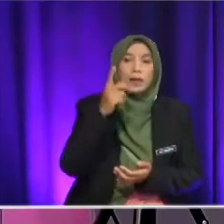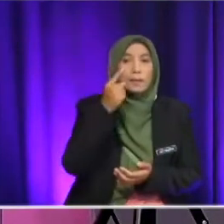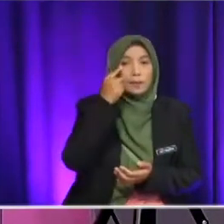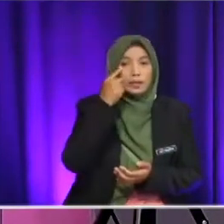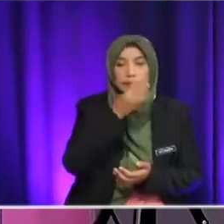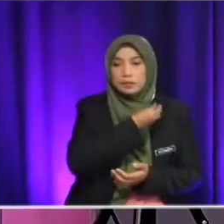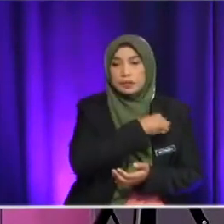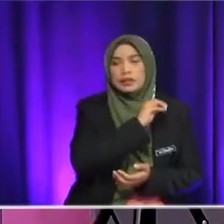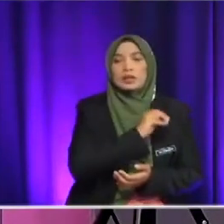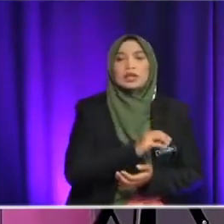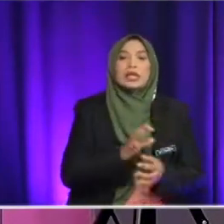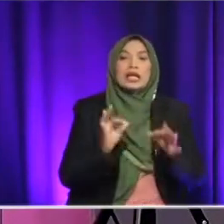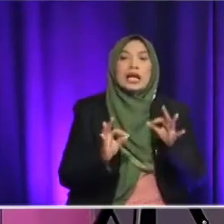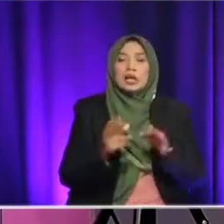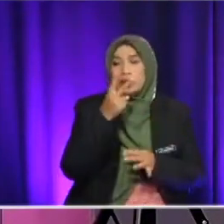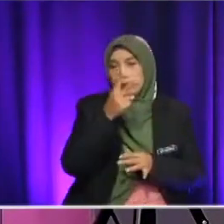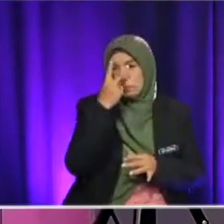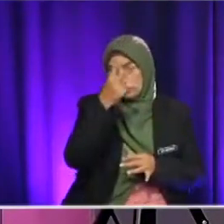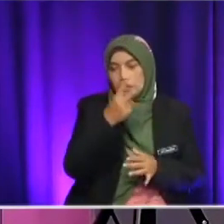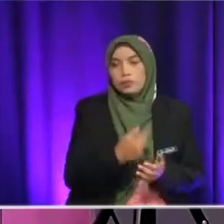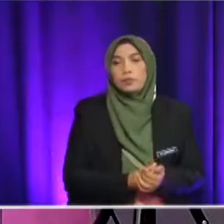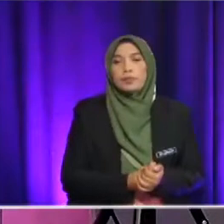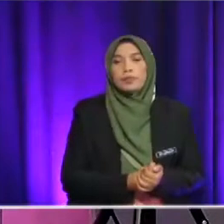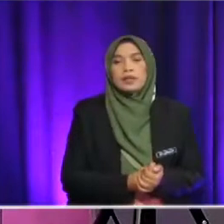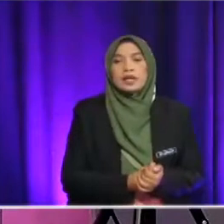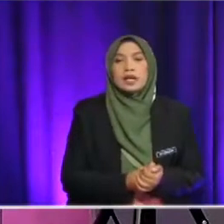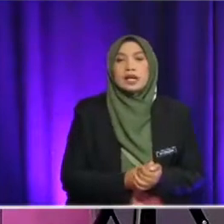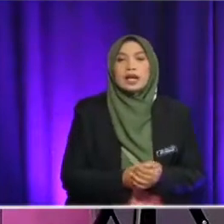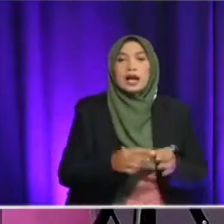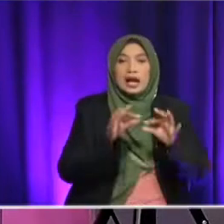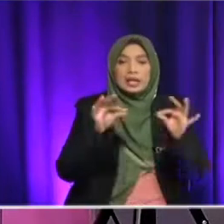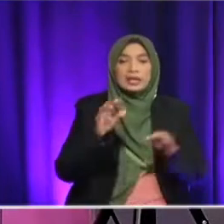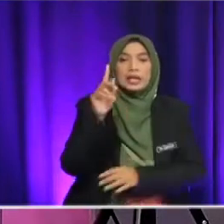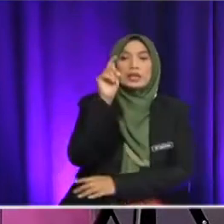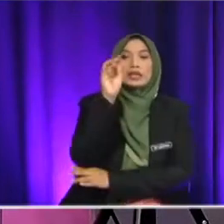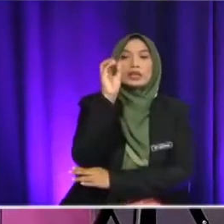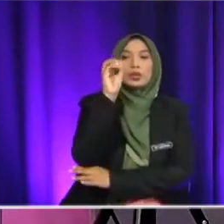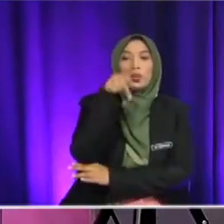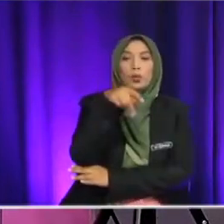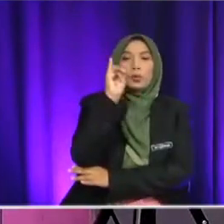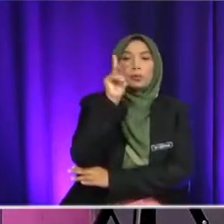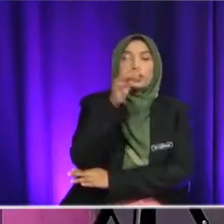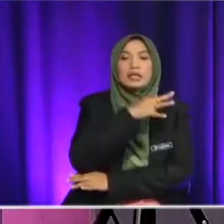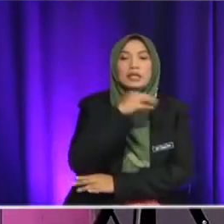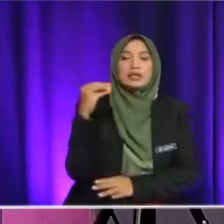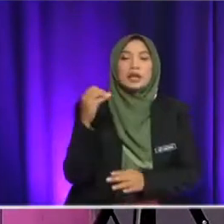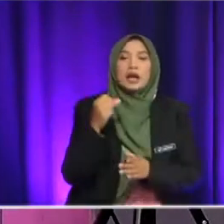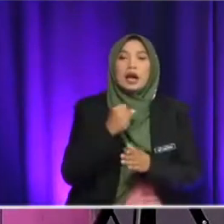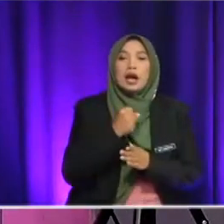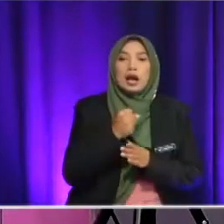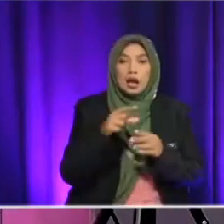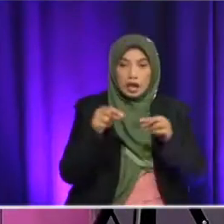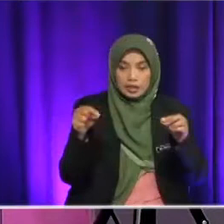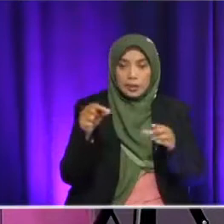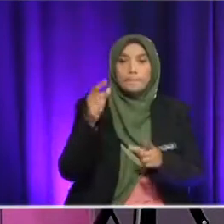Dan kalau kamu tengok di situ, ayat topik dengan ayat penegas sama. Sebab itu Cikgu Linda